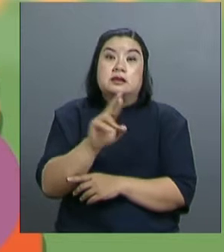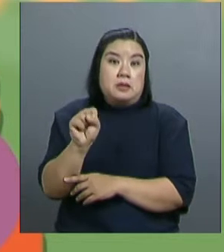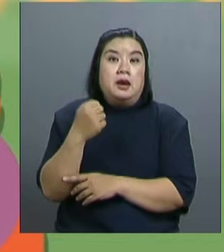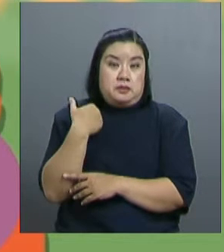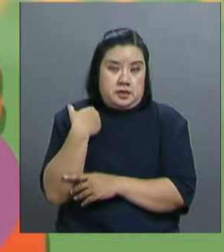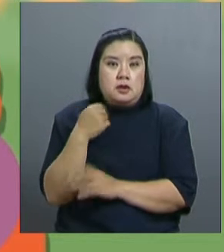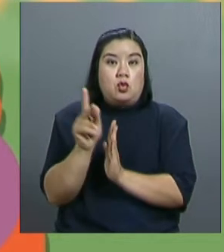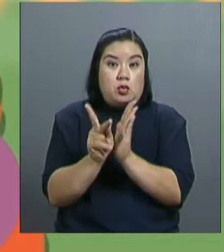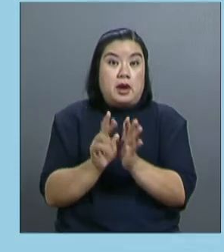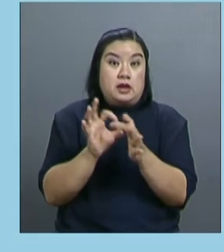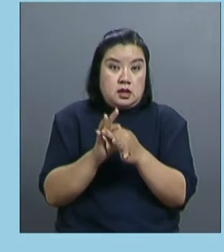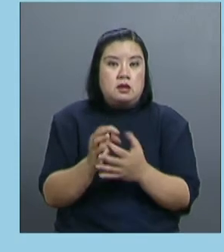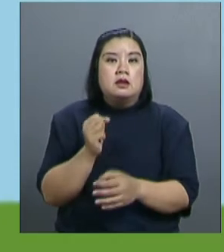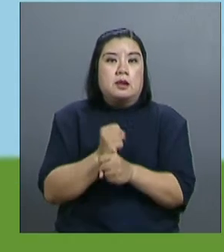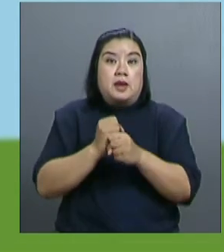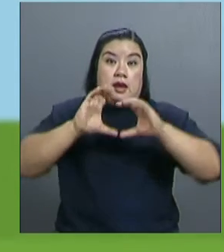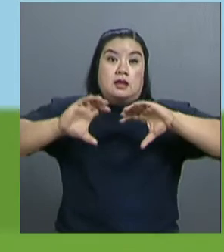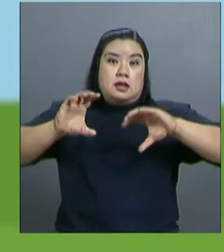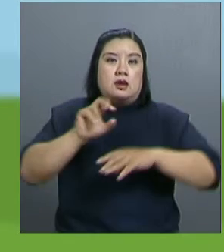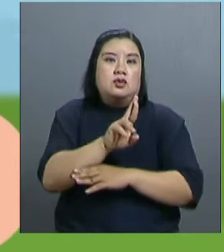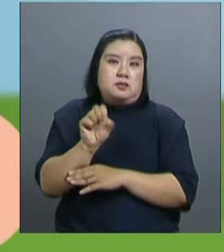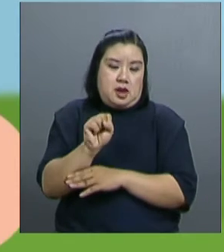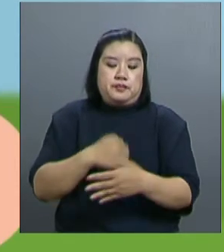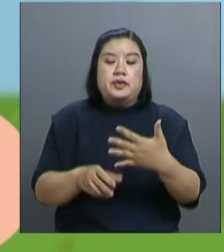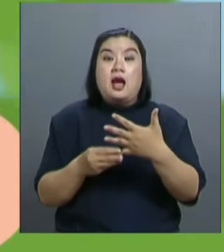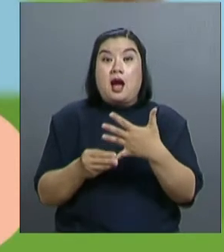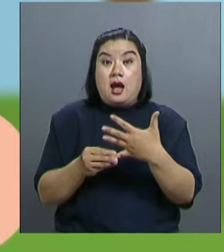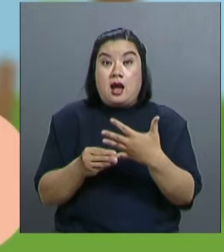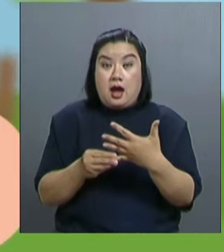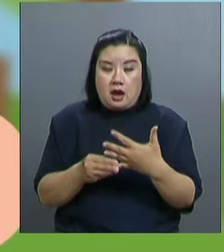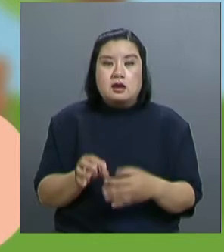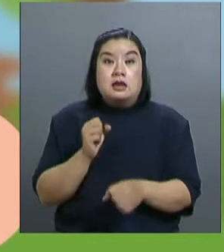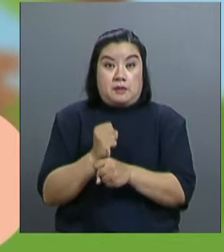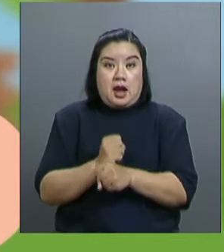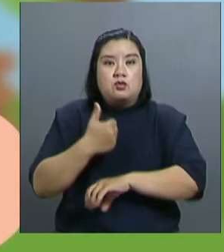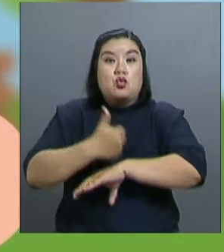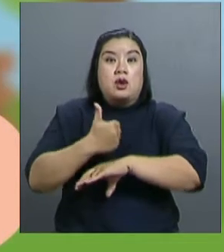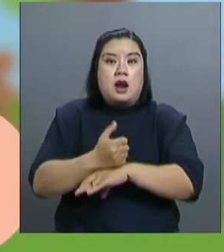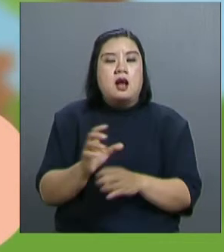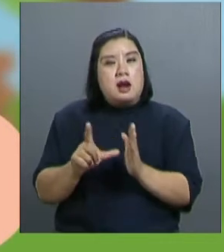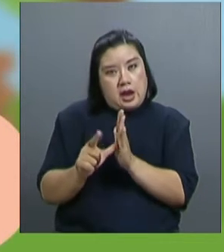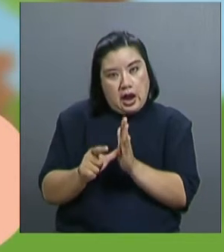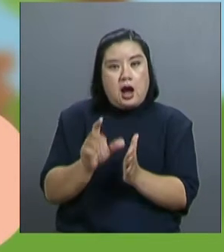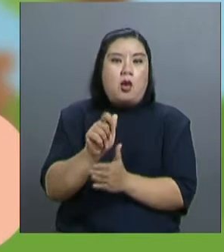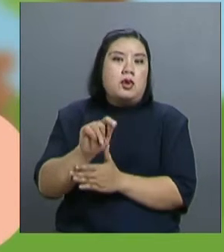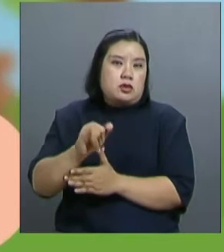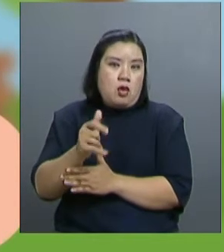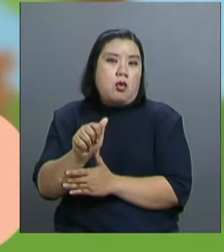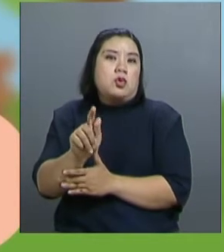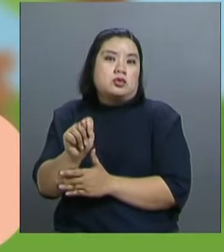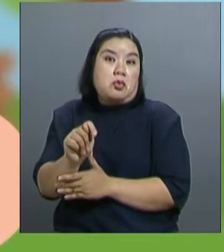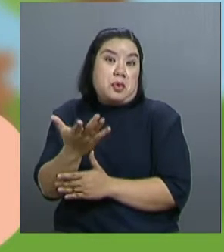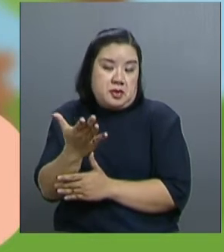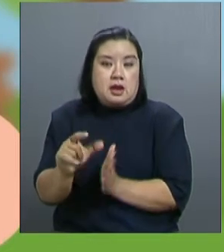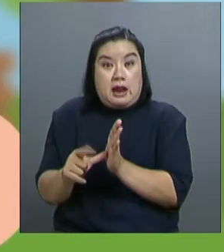ฎหมายว่าด้วยระเบียบข้าราชการรัฐสภา5. เสียสิทธิ์ดำรงตำแหน่งรองผู้บริหารท้องถิ่นเลขานุการผู้บริหารท้องถิ่นผู้ช่วยเลข